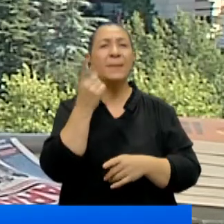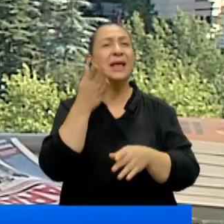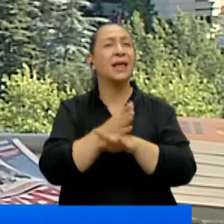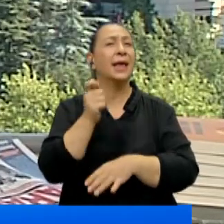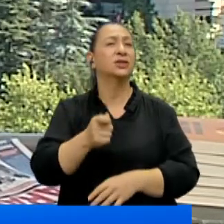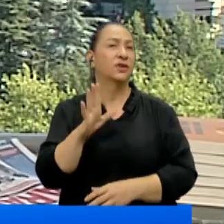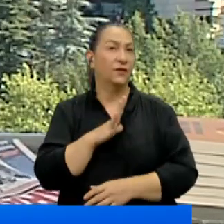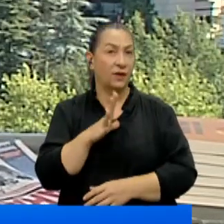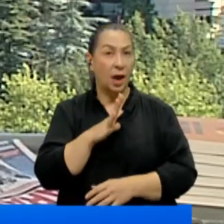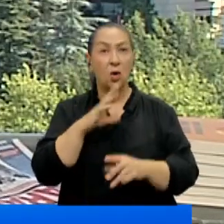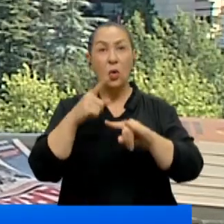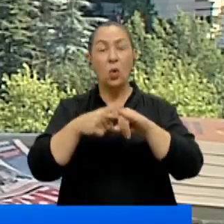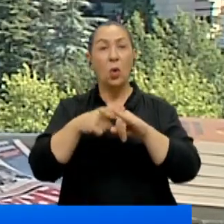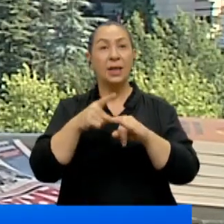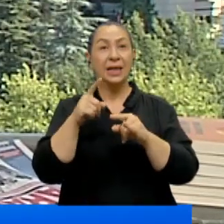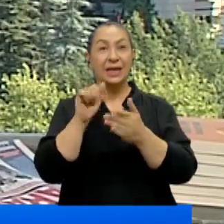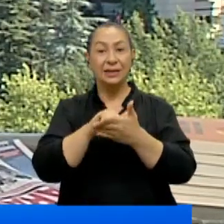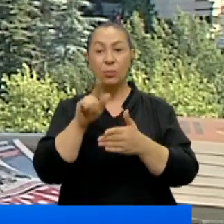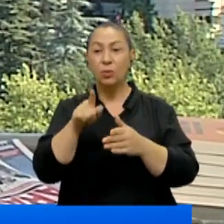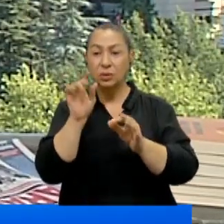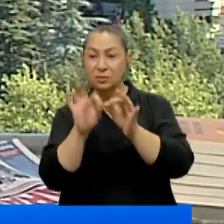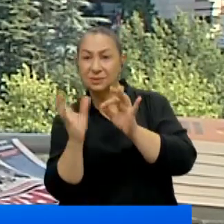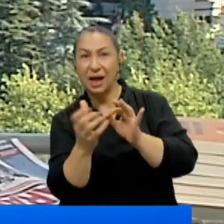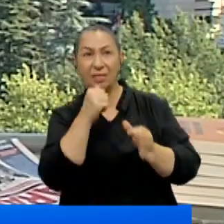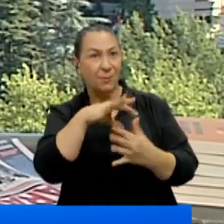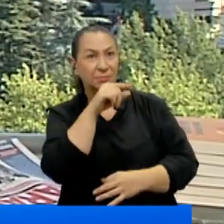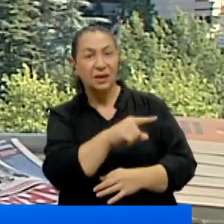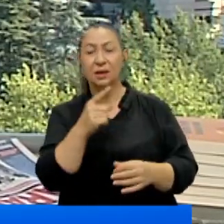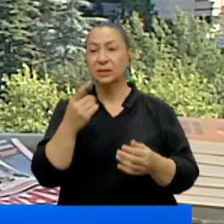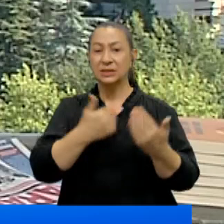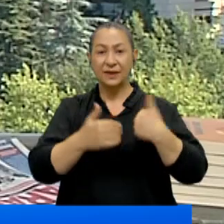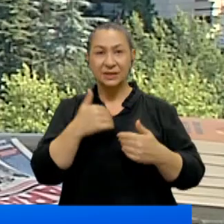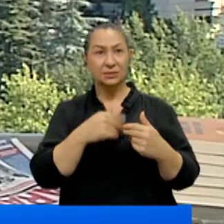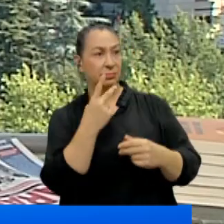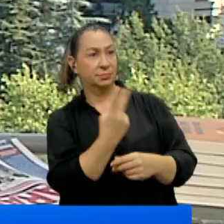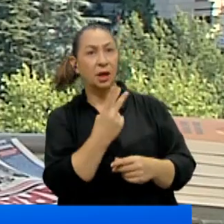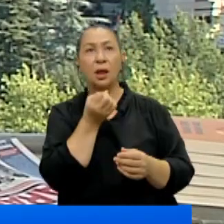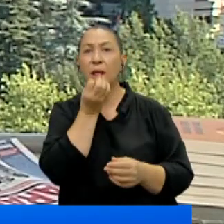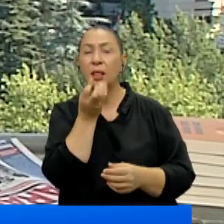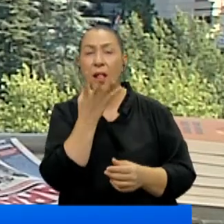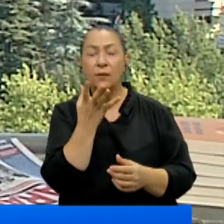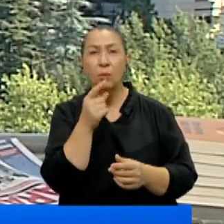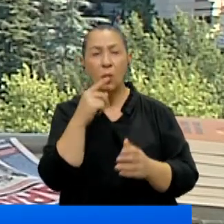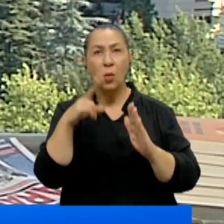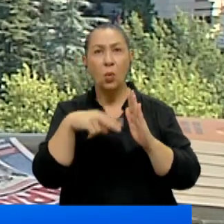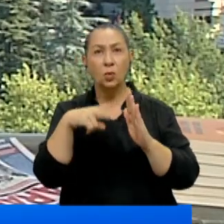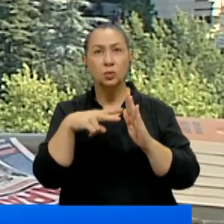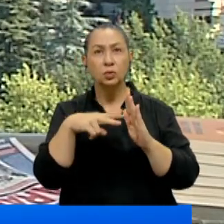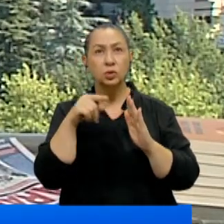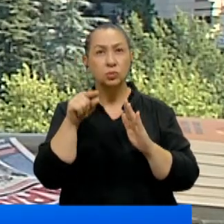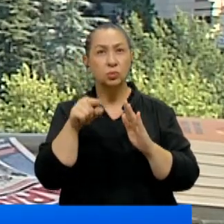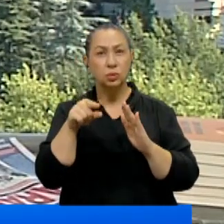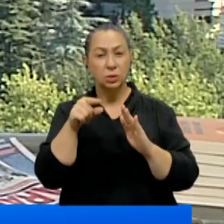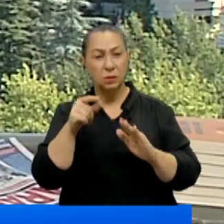gerçek de var. Hani Hürriyet Gazetesi'nden bu kundakçı, bu kundakçının kız arkadaşına yönelik olarak itirafı, bunu okuyoruz.